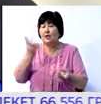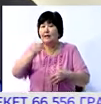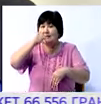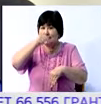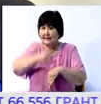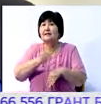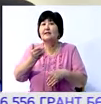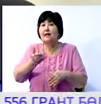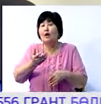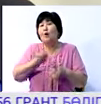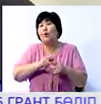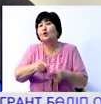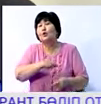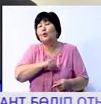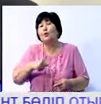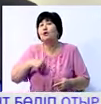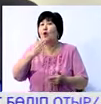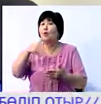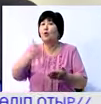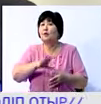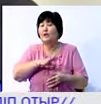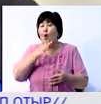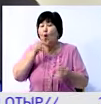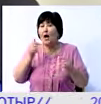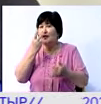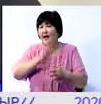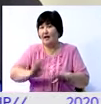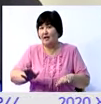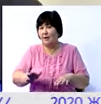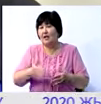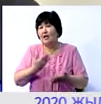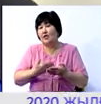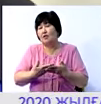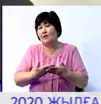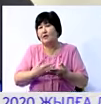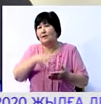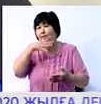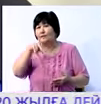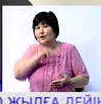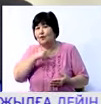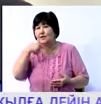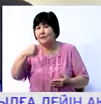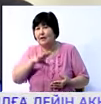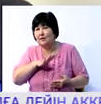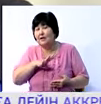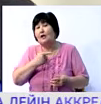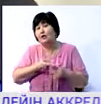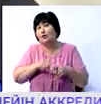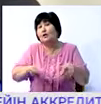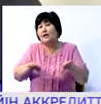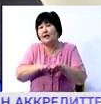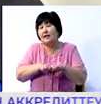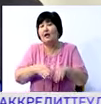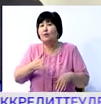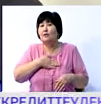сезінсе бұл жерде өздерді болдырмас еді. Уақытқа қарамайды деп мысалы жаңағы загруженность деп бізге айтып жатады өздерің біз сұратқан кезде